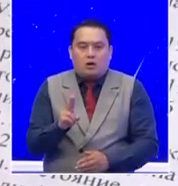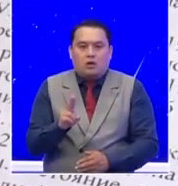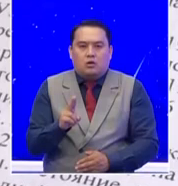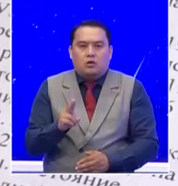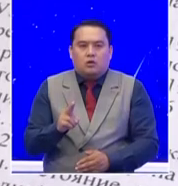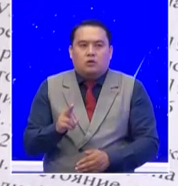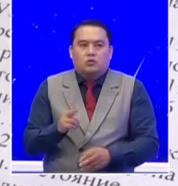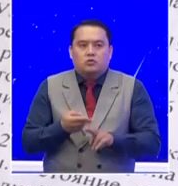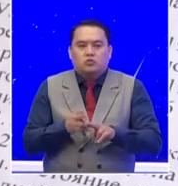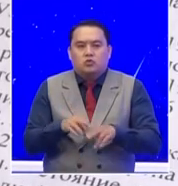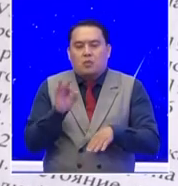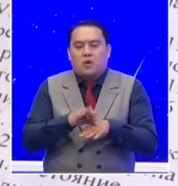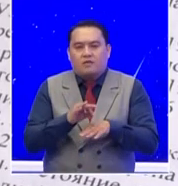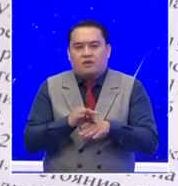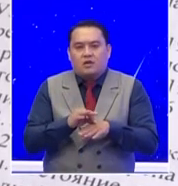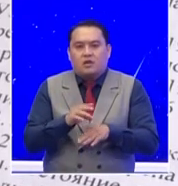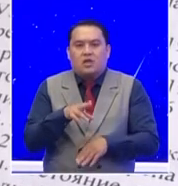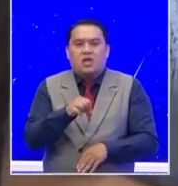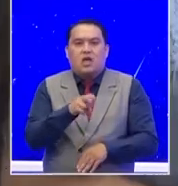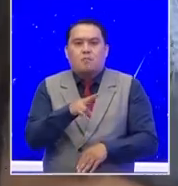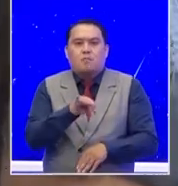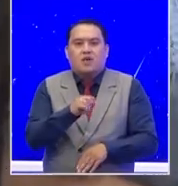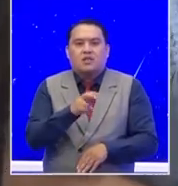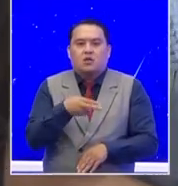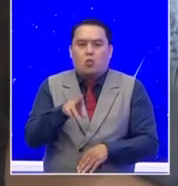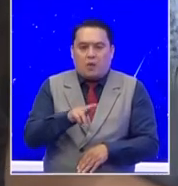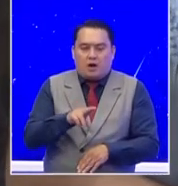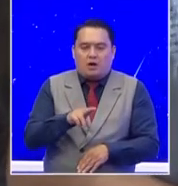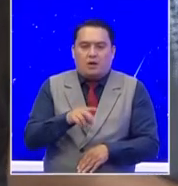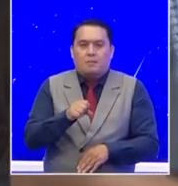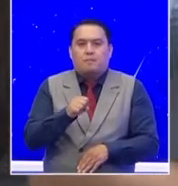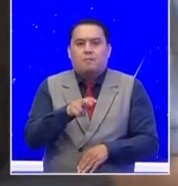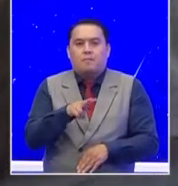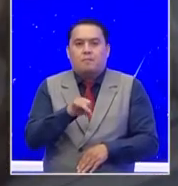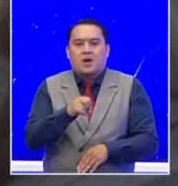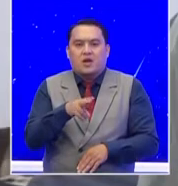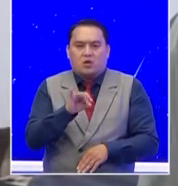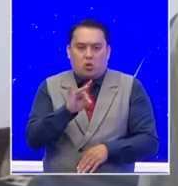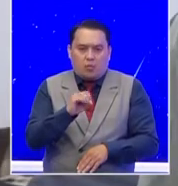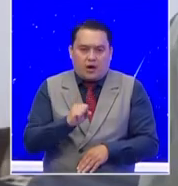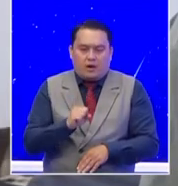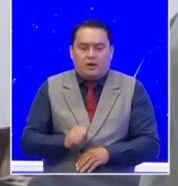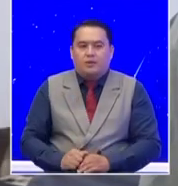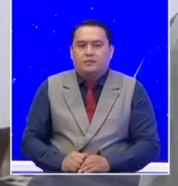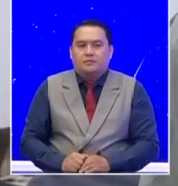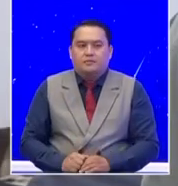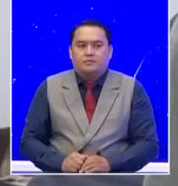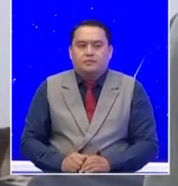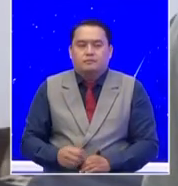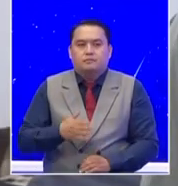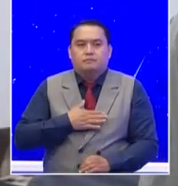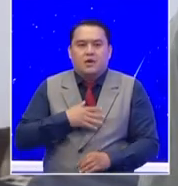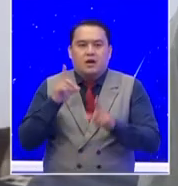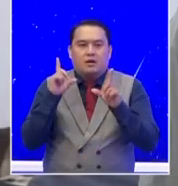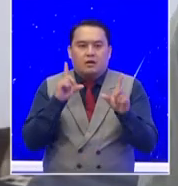доливали сопутствующие заболевания гемангиома и кисты на позвоночнике пары справа голосовой связки мы ездили во того когда